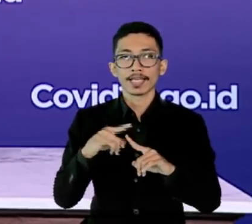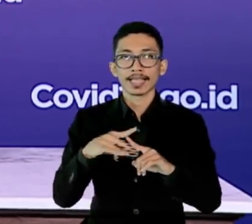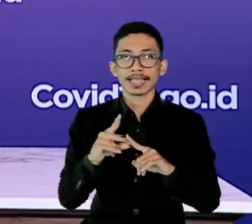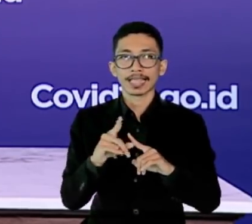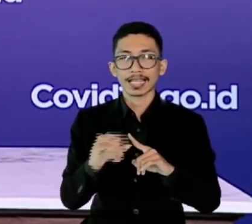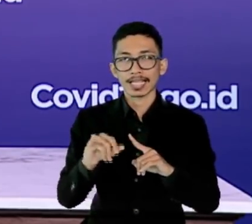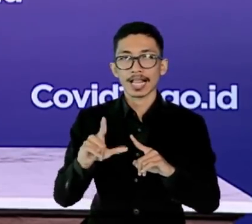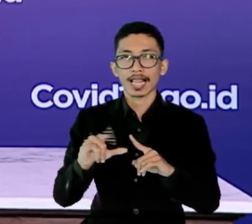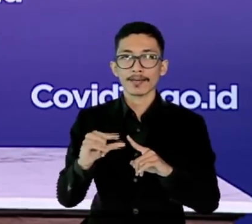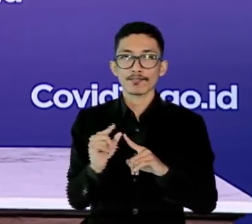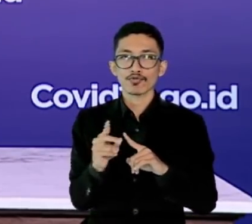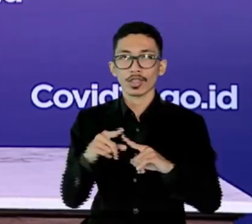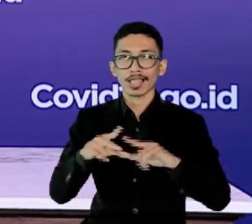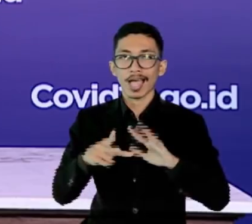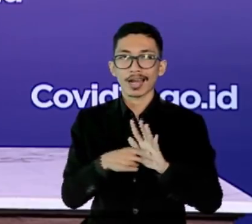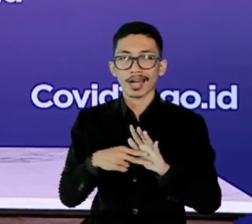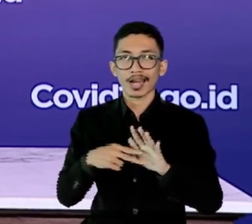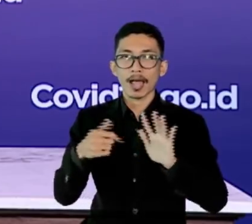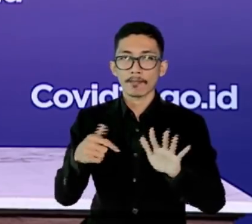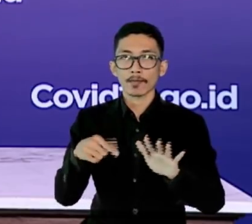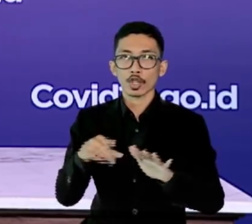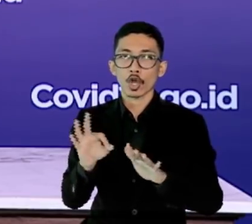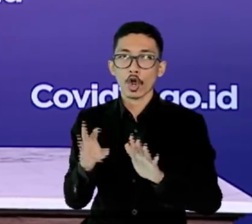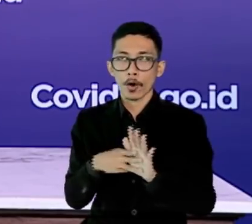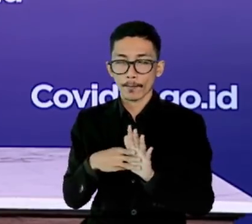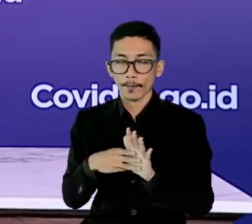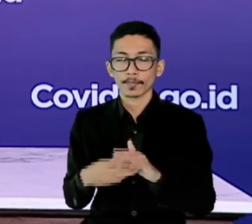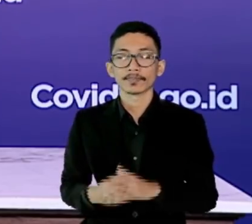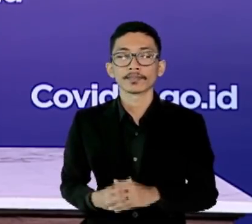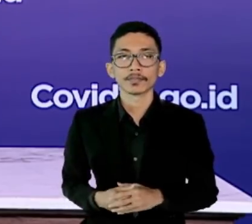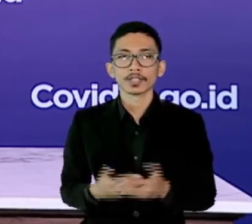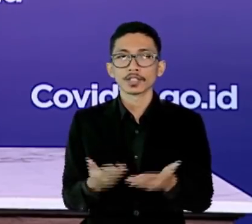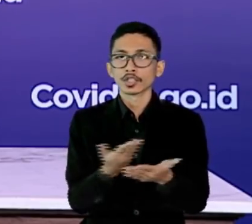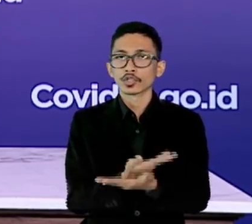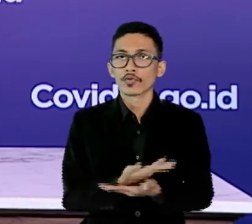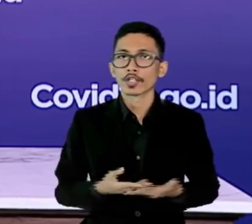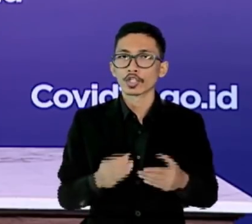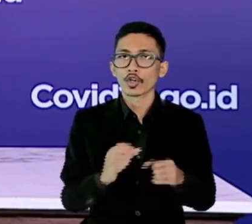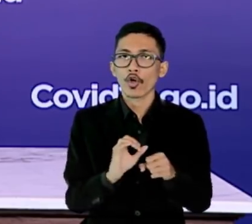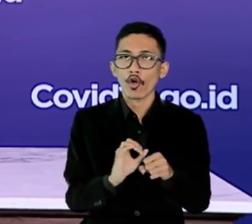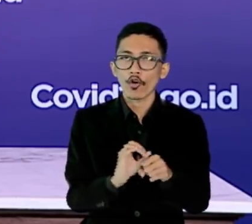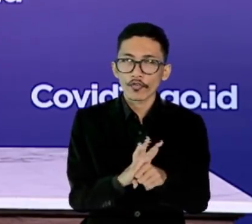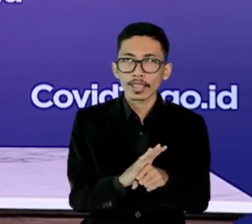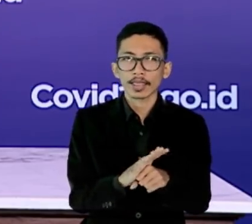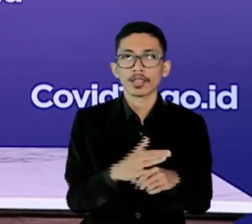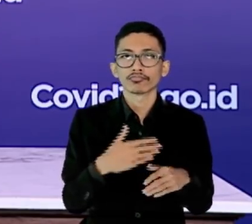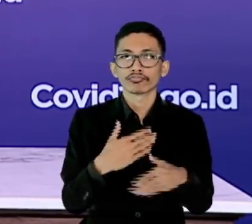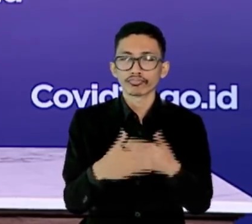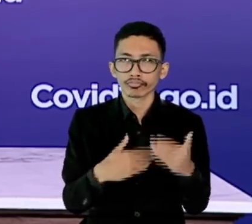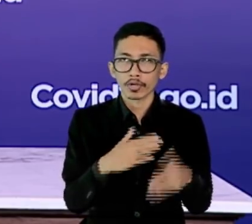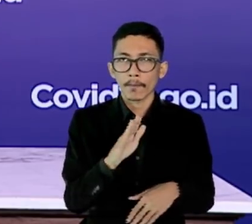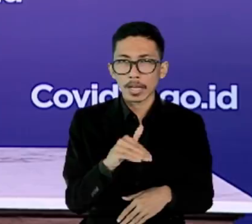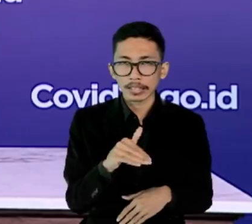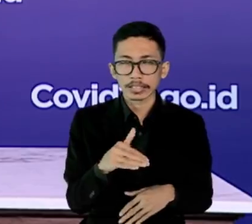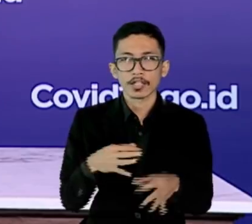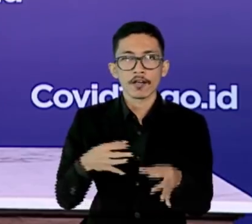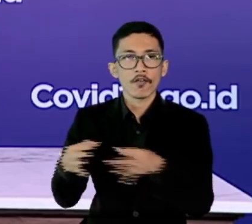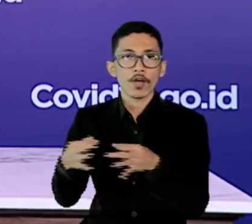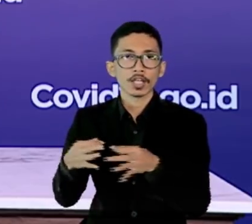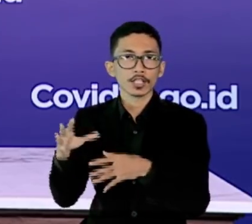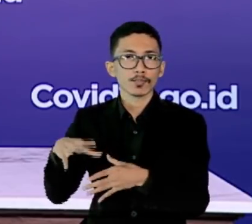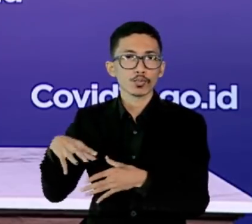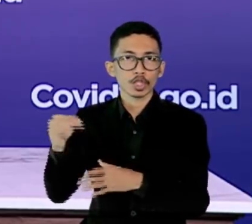Fitri-Liputan6.com. Seiring kasus COVID-19 dan bed occupancy rate turun, sejumlah fasilitas isolasi